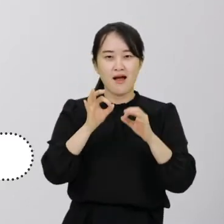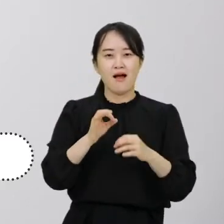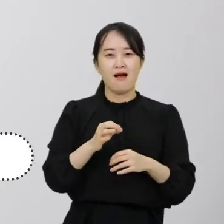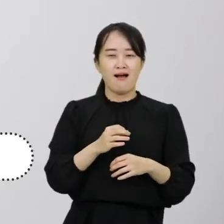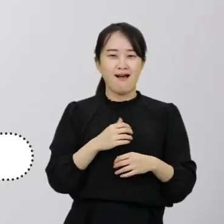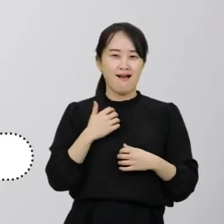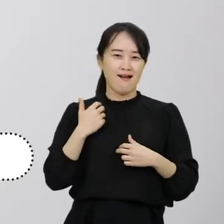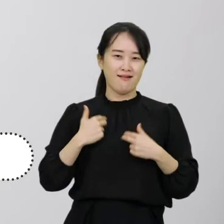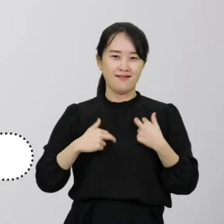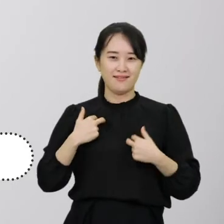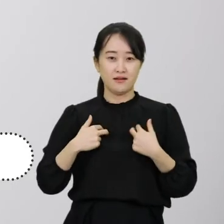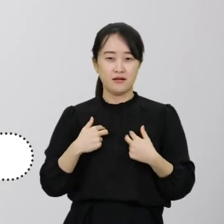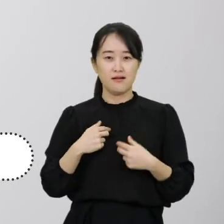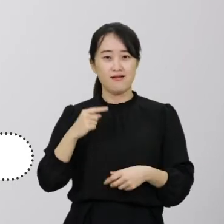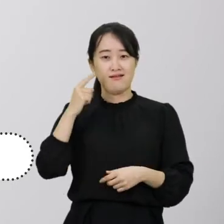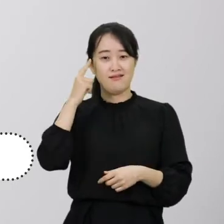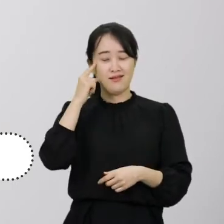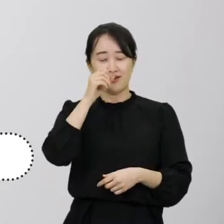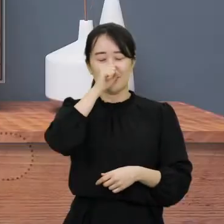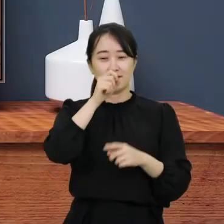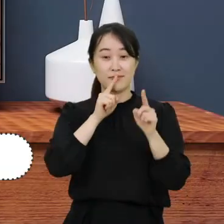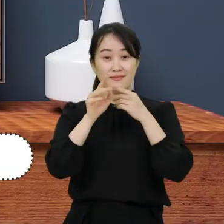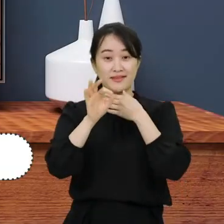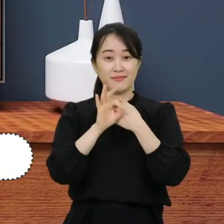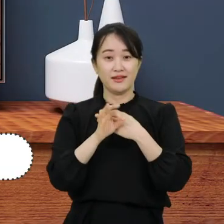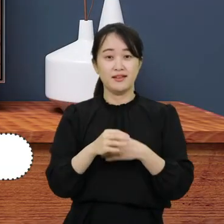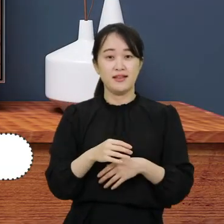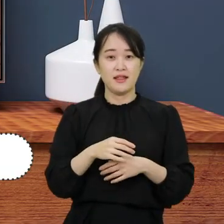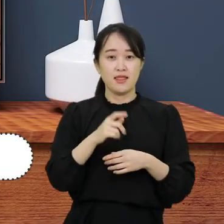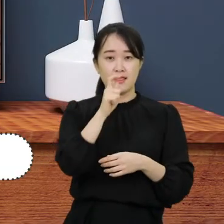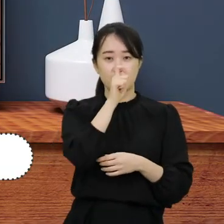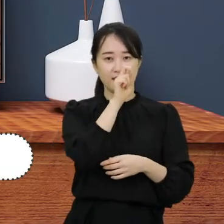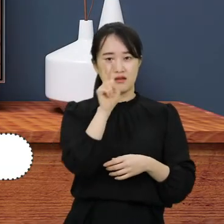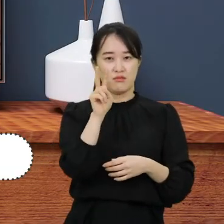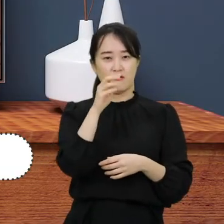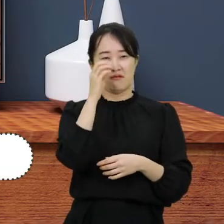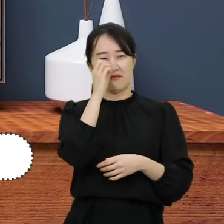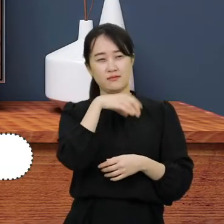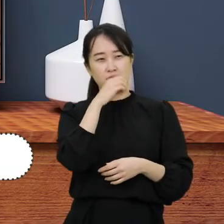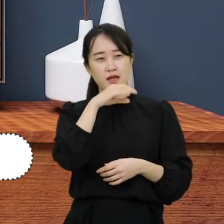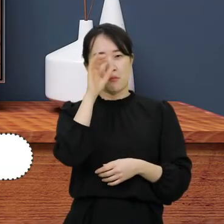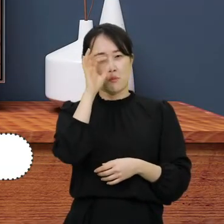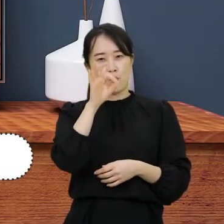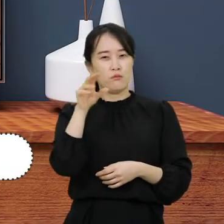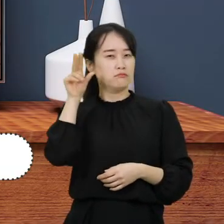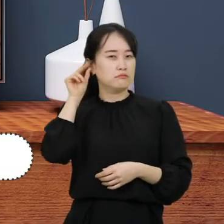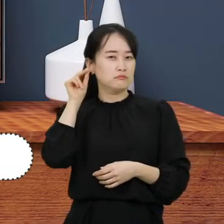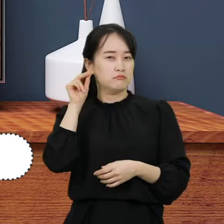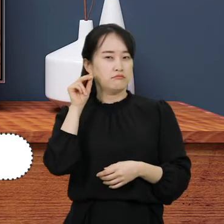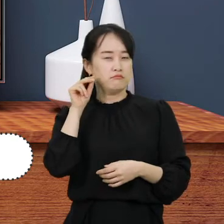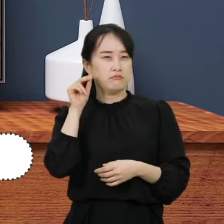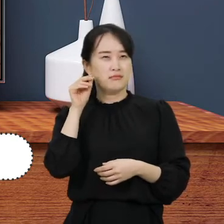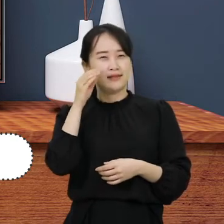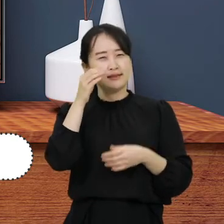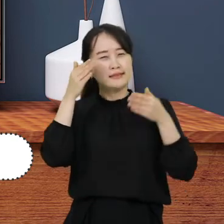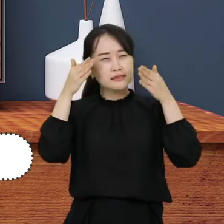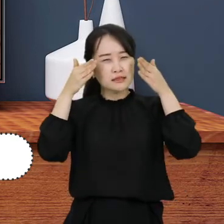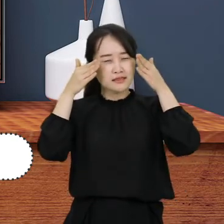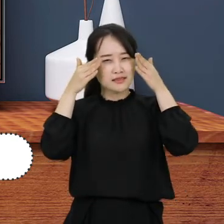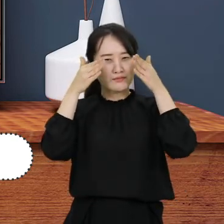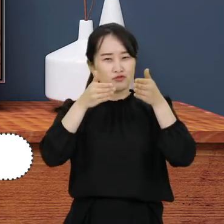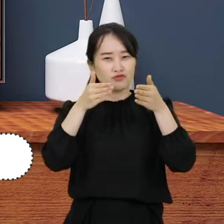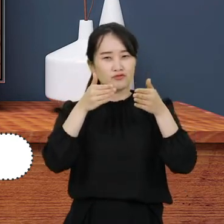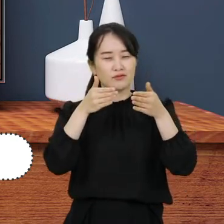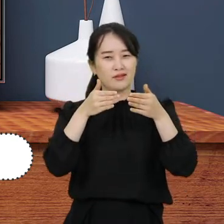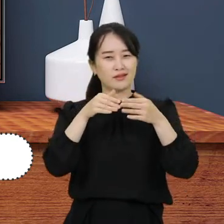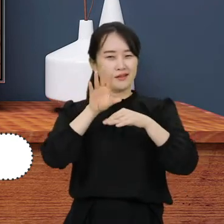그러니까 직접 관람 왜 좋은지만은 딱 말씀을 드리자면 텔레비전으로 그냥 보고 듣는 경우는 경기 자체에 몰입하기 그냥 캐스터들이